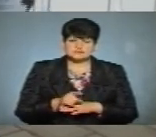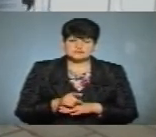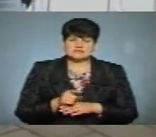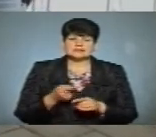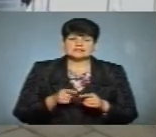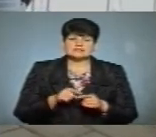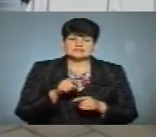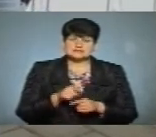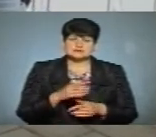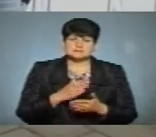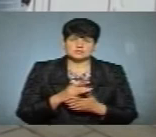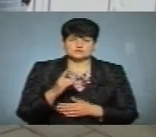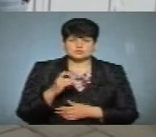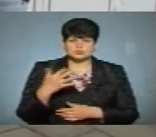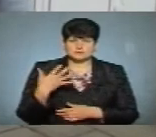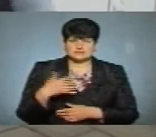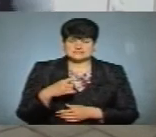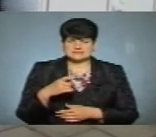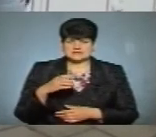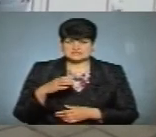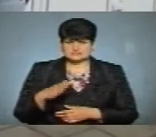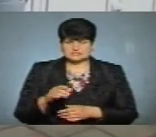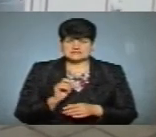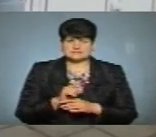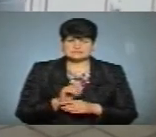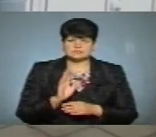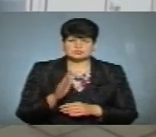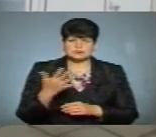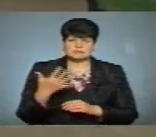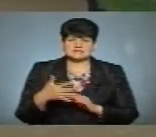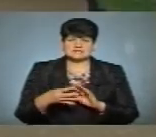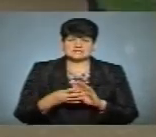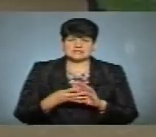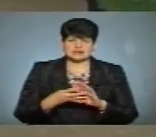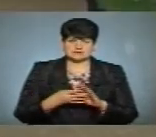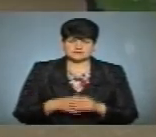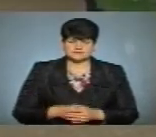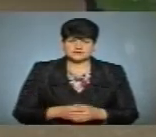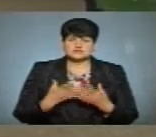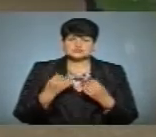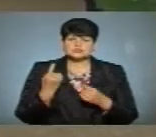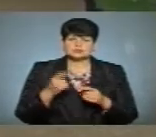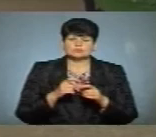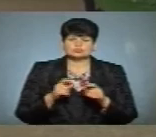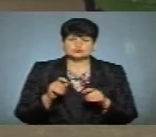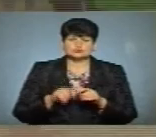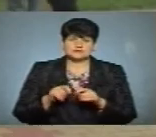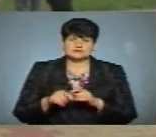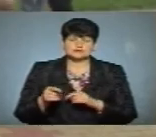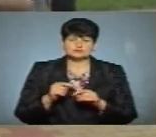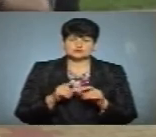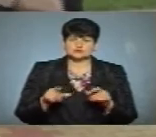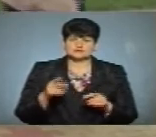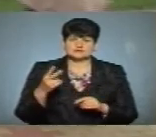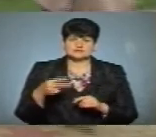це матимуть 150 хвилин, завдань буде 59. Ще один пункт тестування – Тернопільська школа